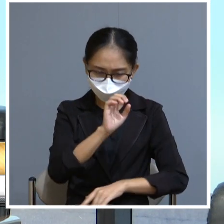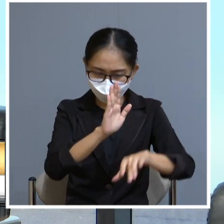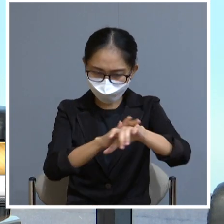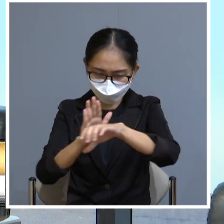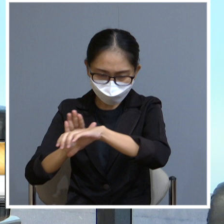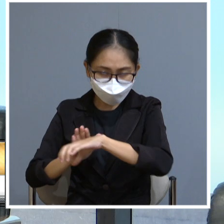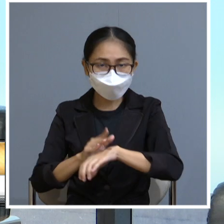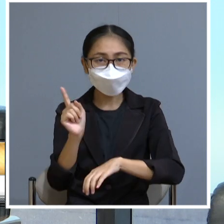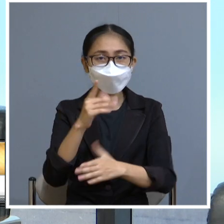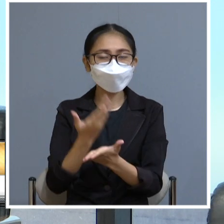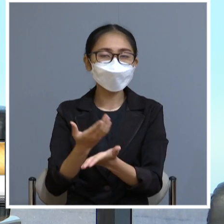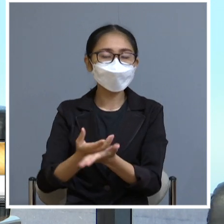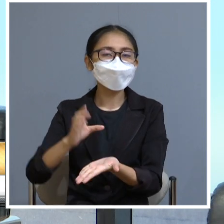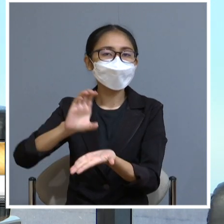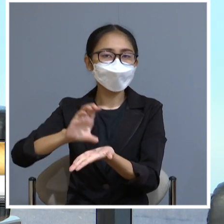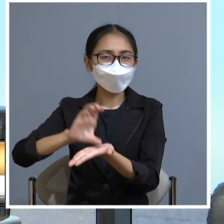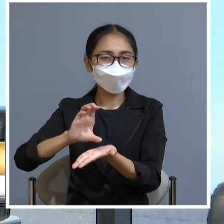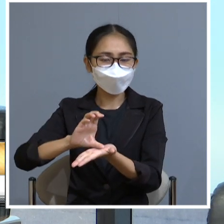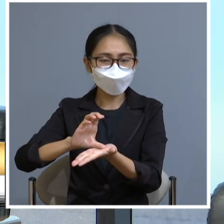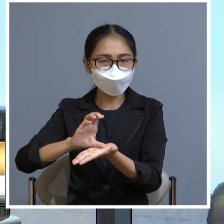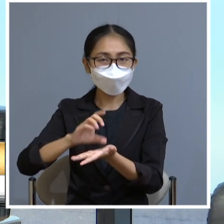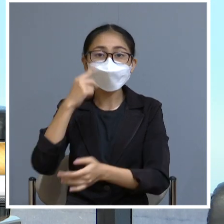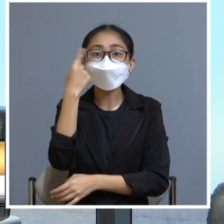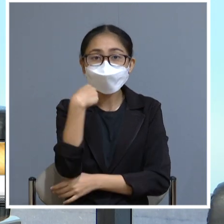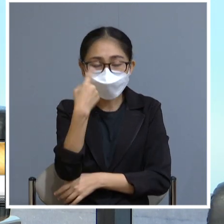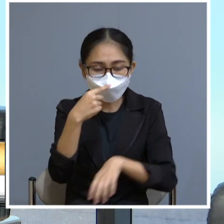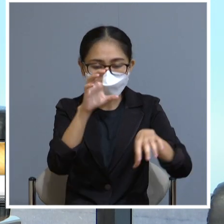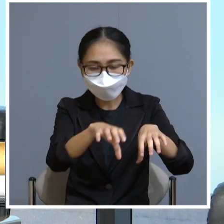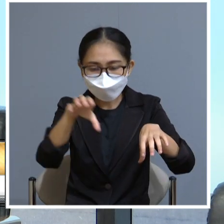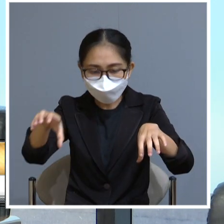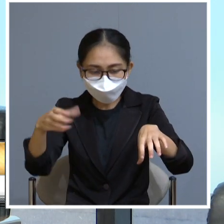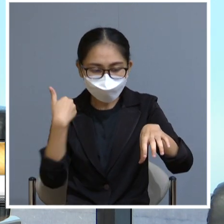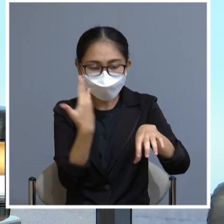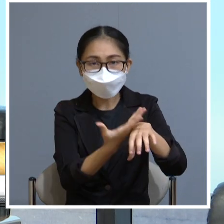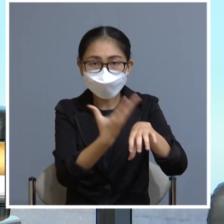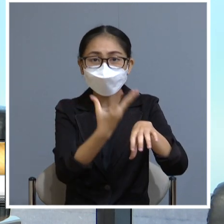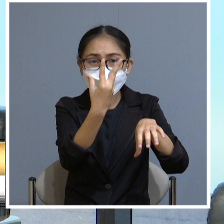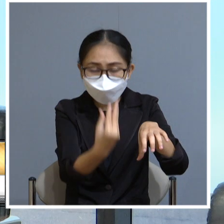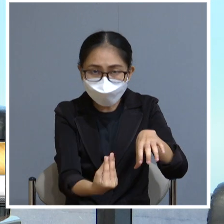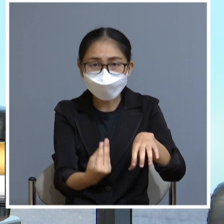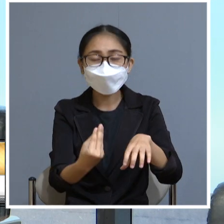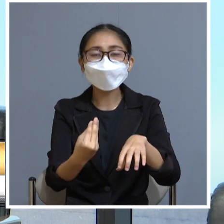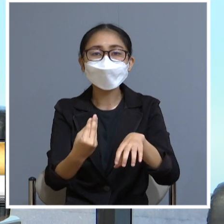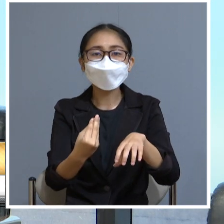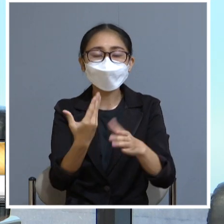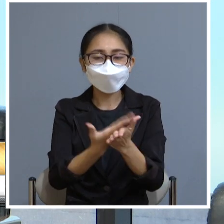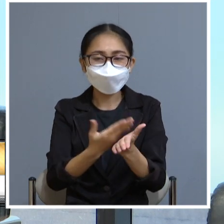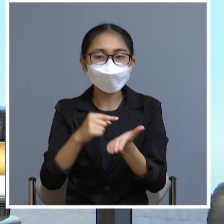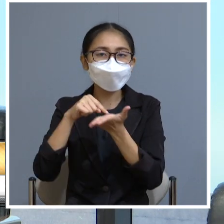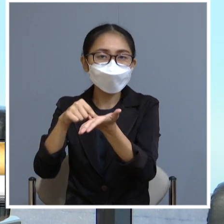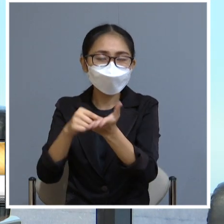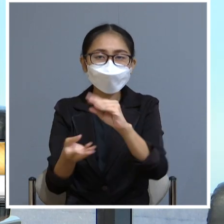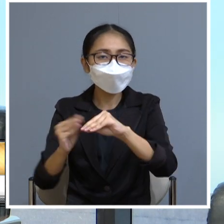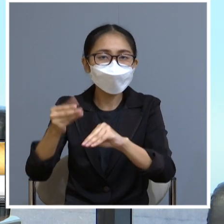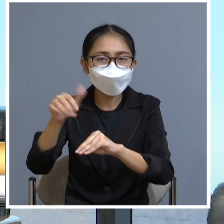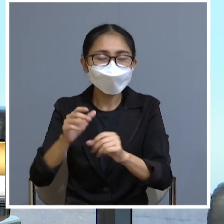บรมาณของกรมใด หนวยงานใที่มีการข้างๆอยู่แล้วก็ไม่สามารถขเงินงรมาณได้พยาย